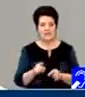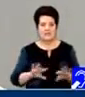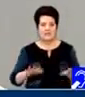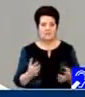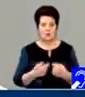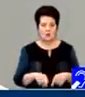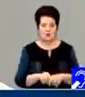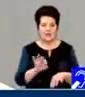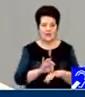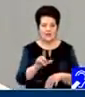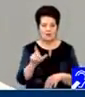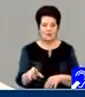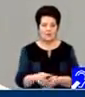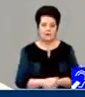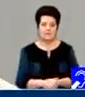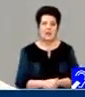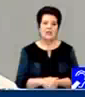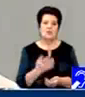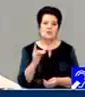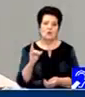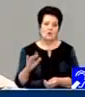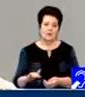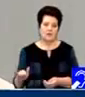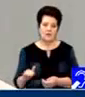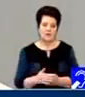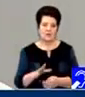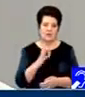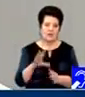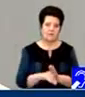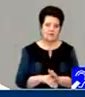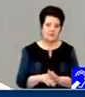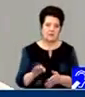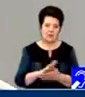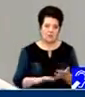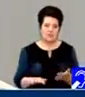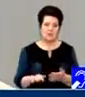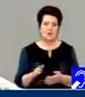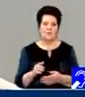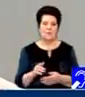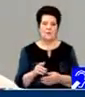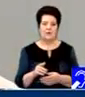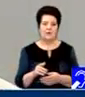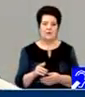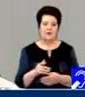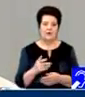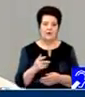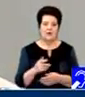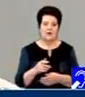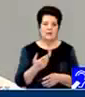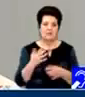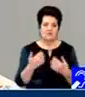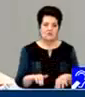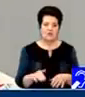așa diagnoză. Și copilul era deschis să continue mai departe diferite